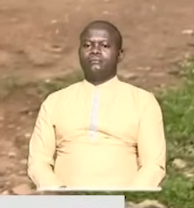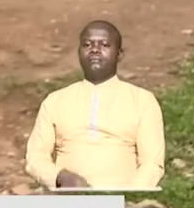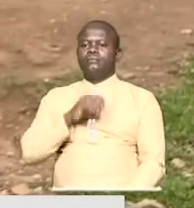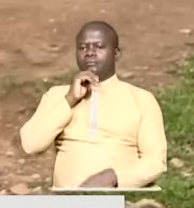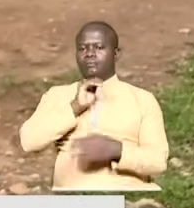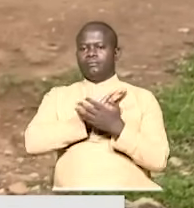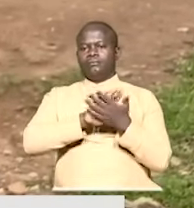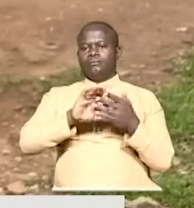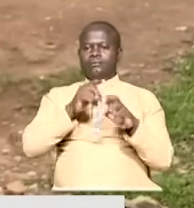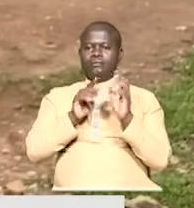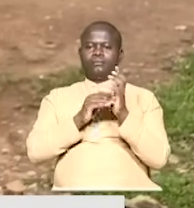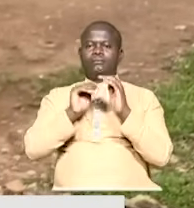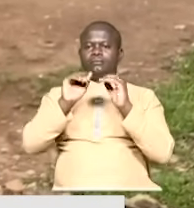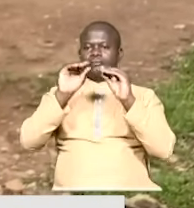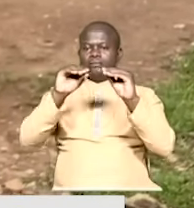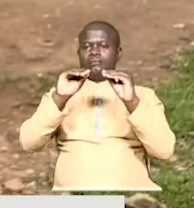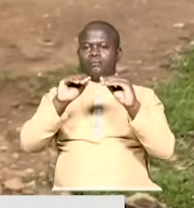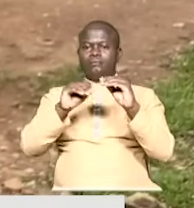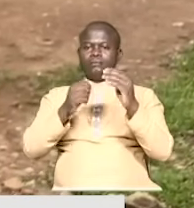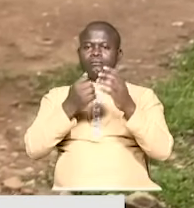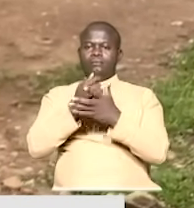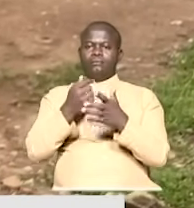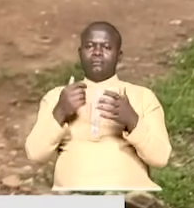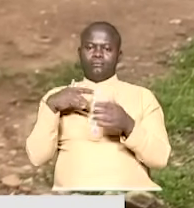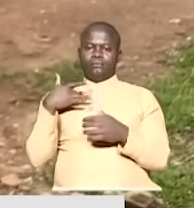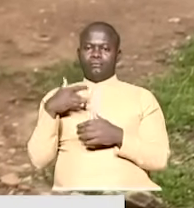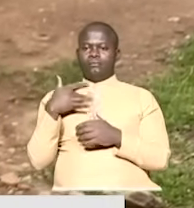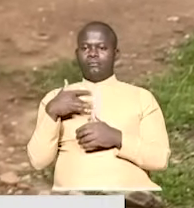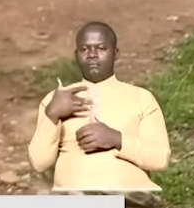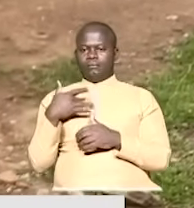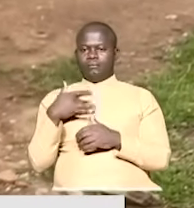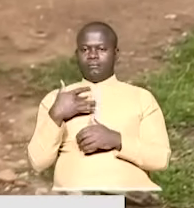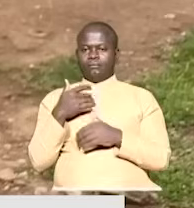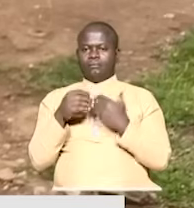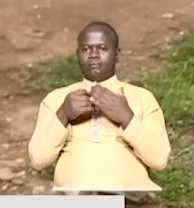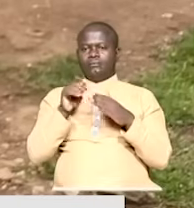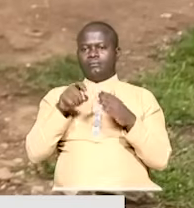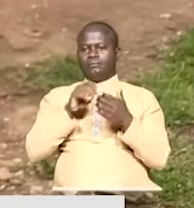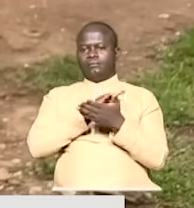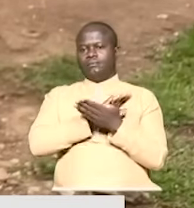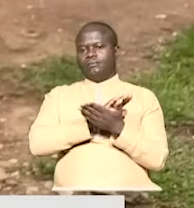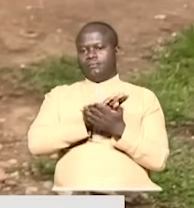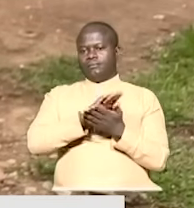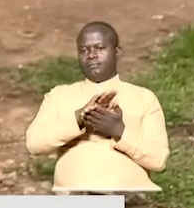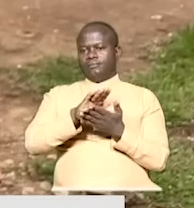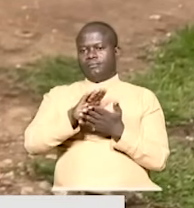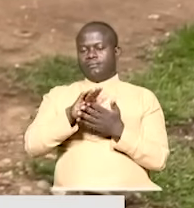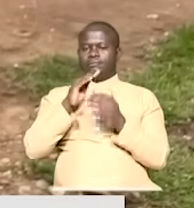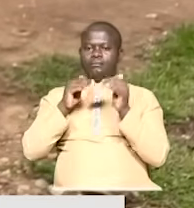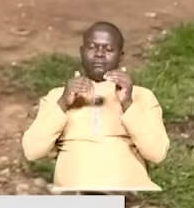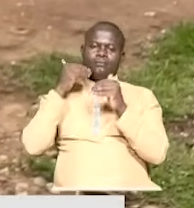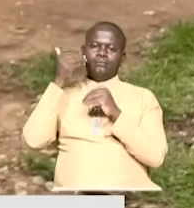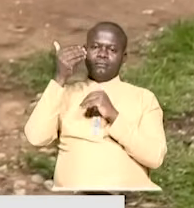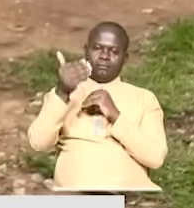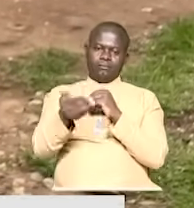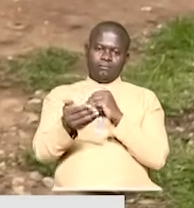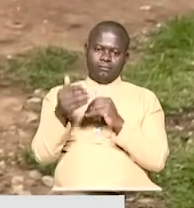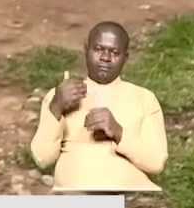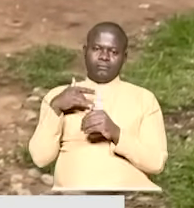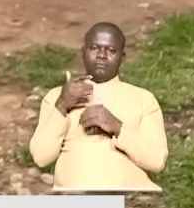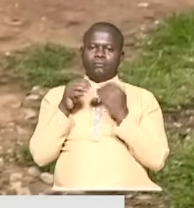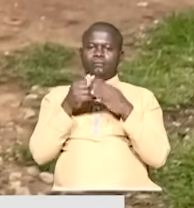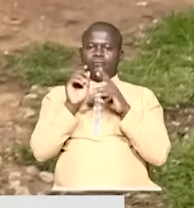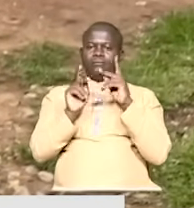nyigisho nizo zatumye numva nkwiye kubababarira hanyuma rero nkumva ko